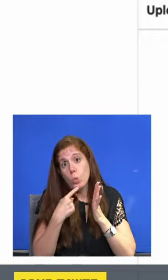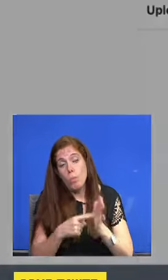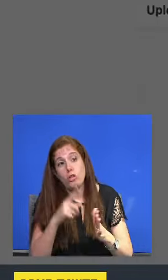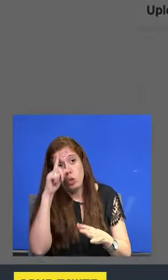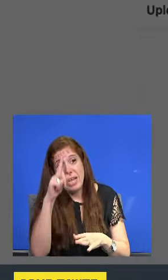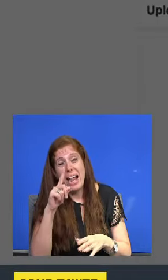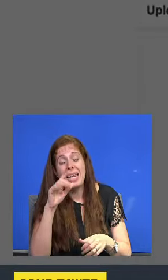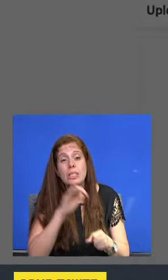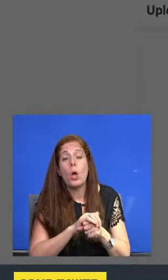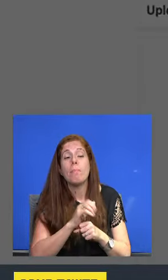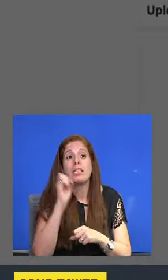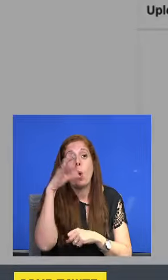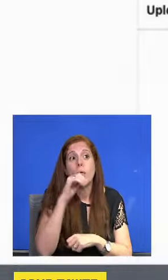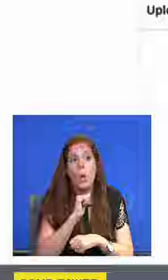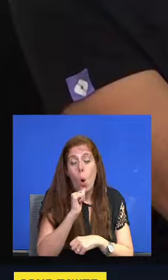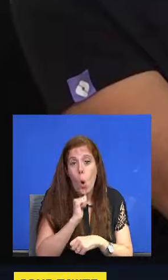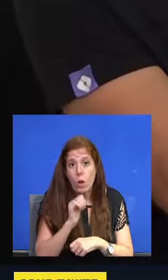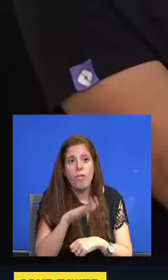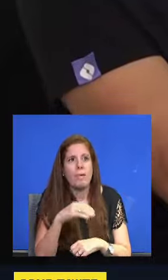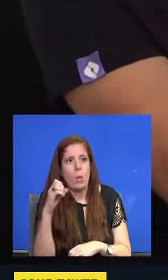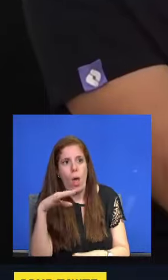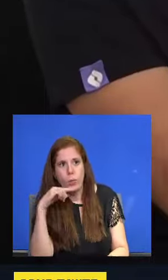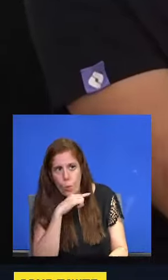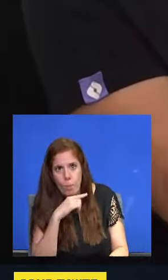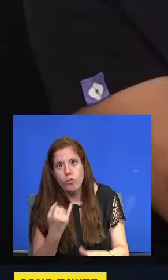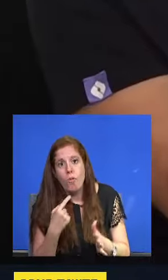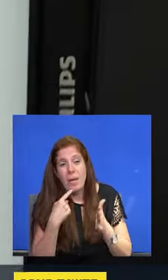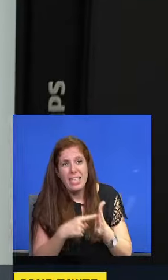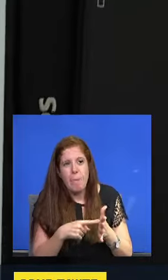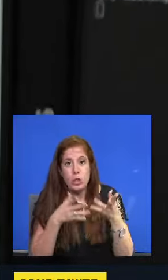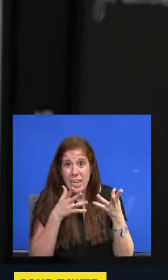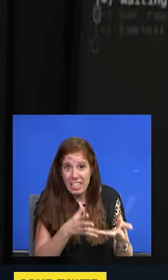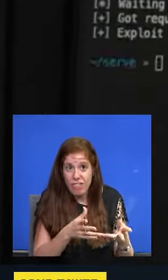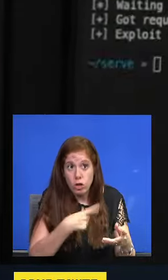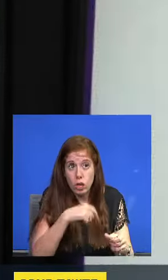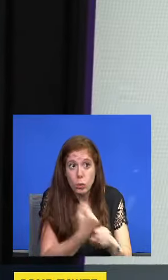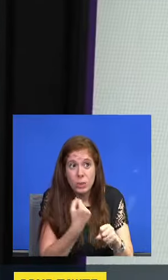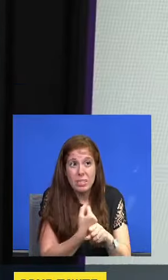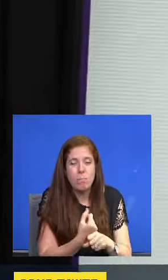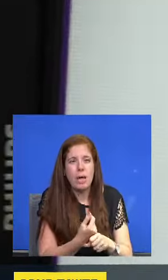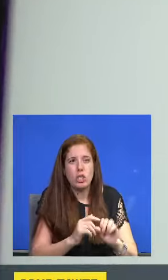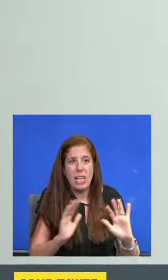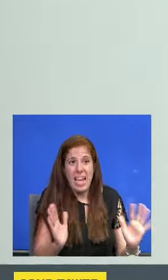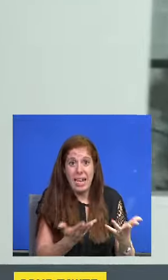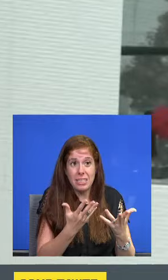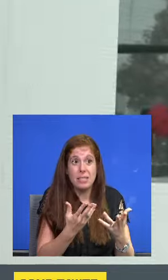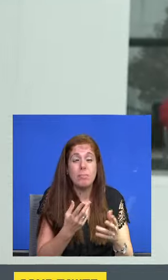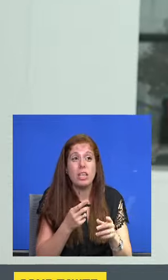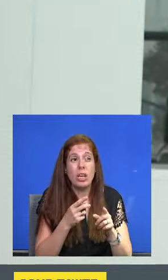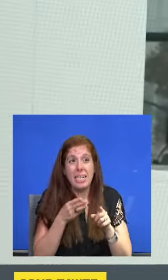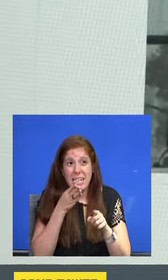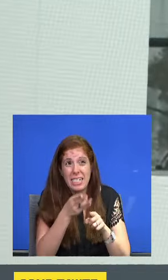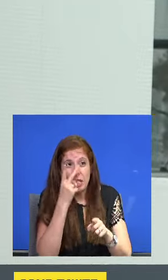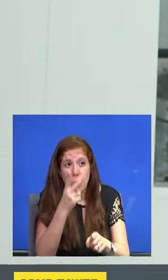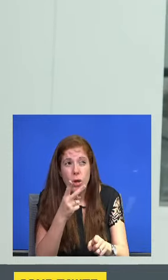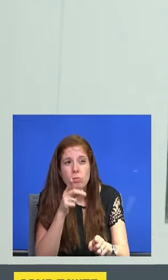זה אור ירוק, אני יודע לזהות מה זה אור אדום. עכשיו, בהדגמה של התקיפה שאנחנו עושים, בעצם ברגע שאני אריץ פה את התקיפה, ברגע שאני אכנס לפה עכשיו, אתם רואים בעצם